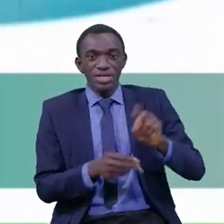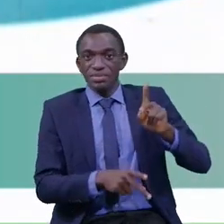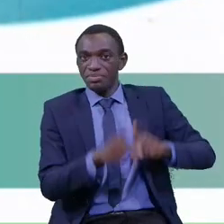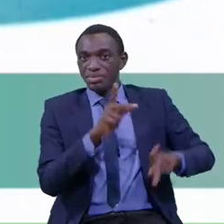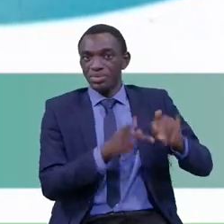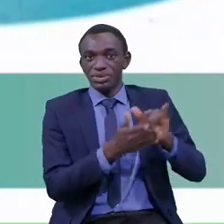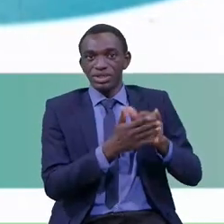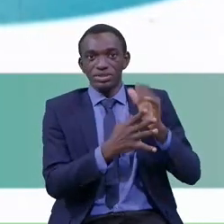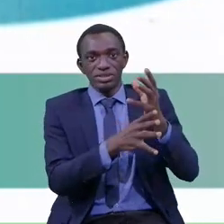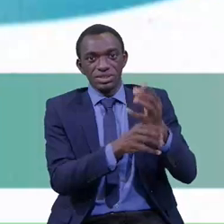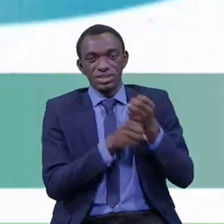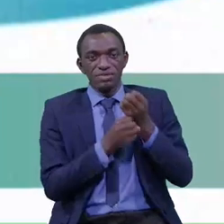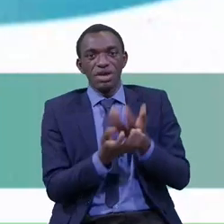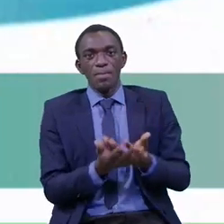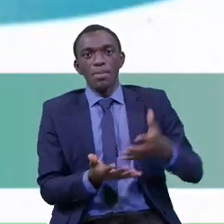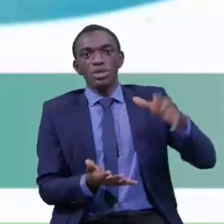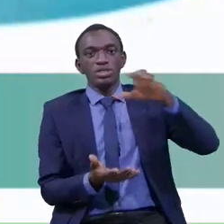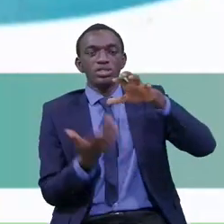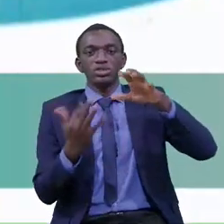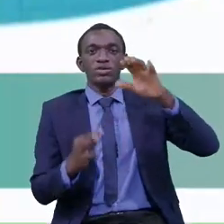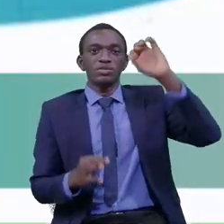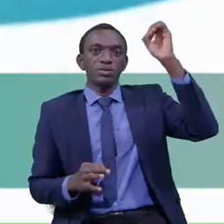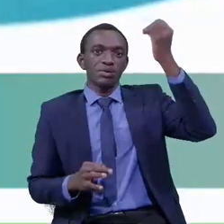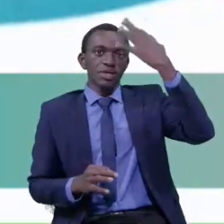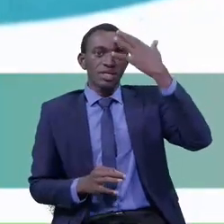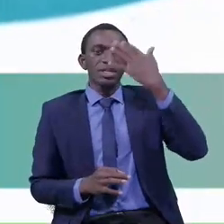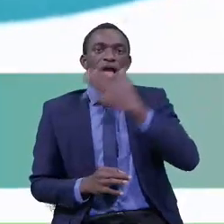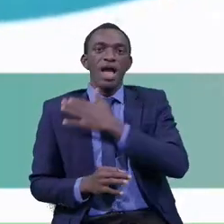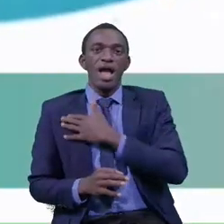Qui ont reçu la grâce abondante,